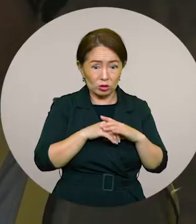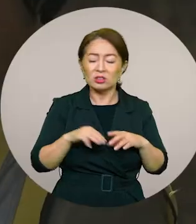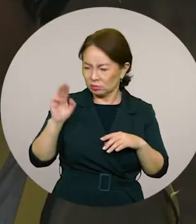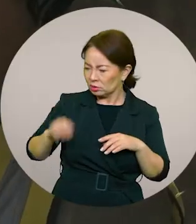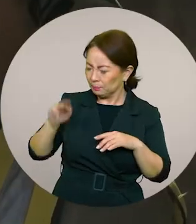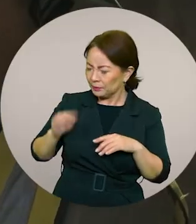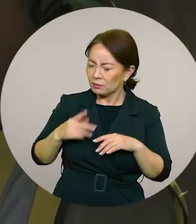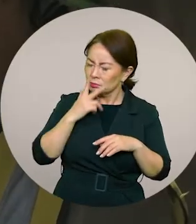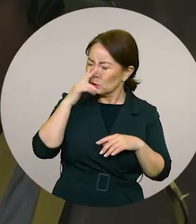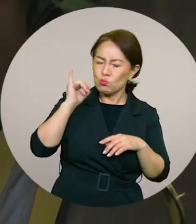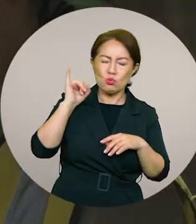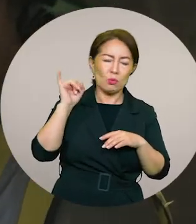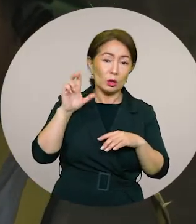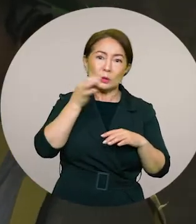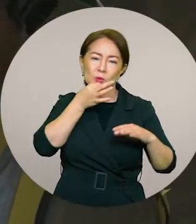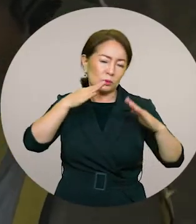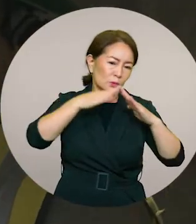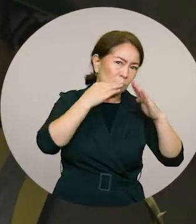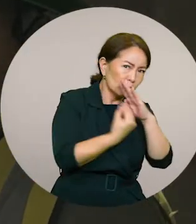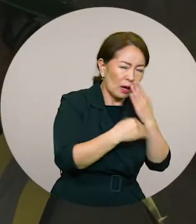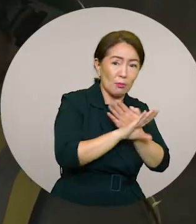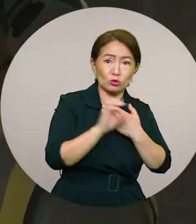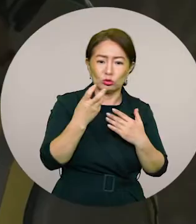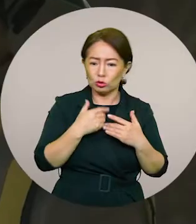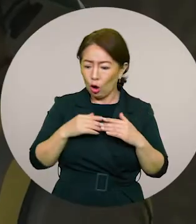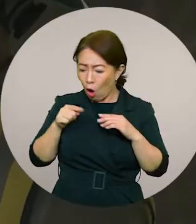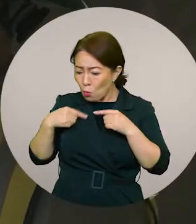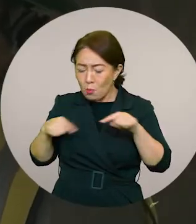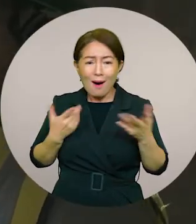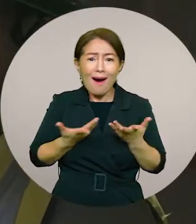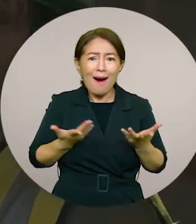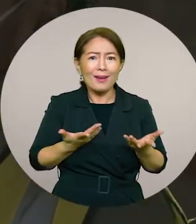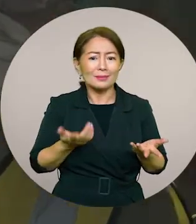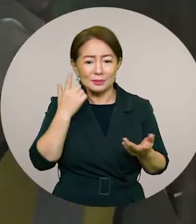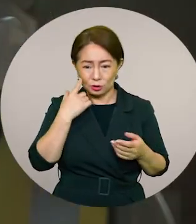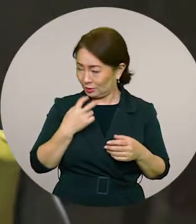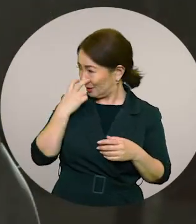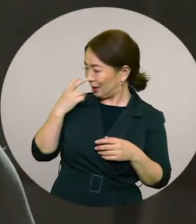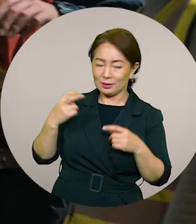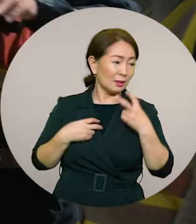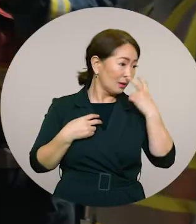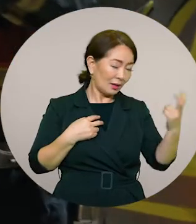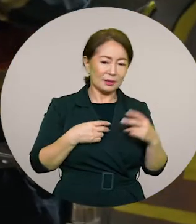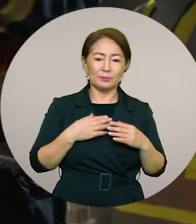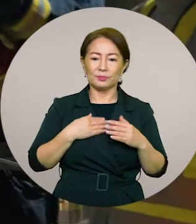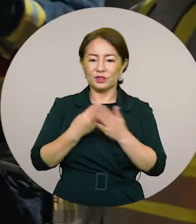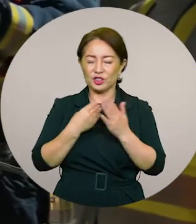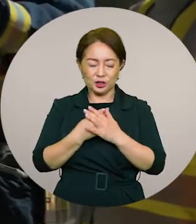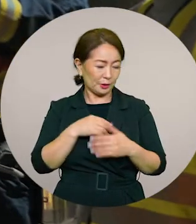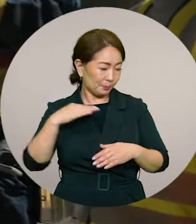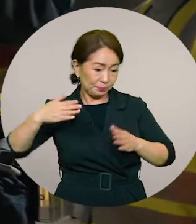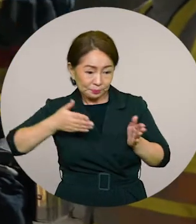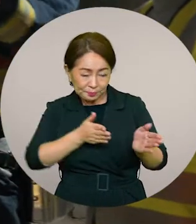гэсэн үг тийм ээ. Тий. Тэгээ хамгийн ойролцоо хорогдох байрлал яаж мэдэх вэ гэхээр одоо ингээд таад анзаарсан бол энэ одоо ингээд нөгөө